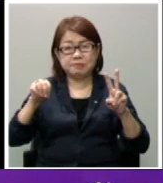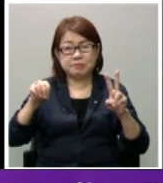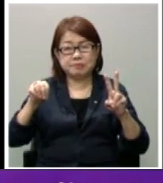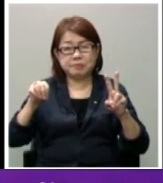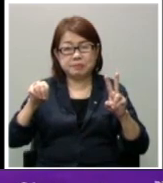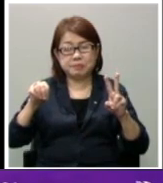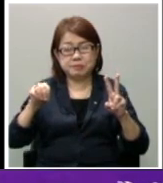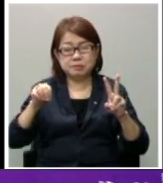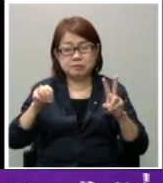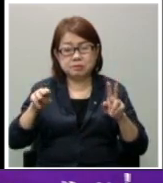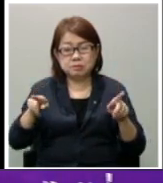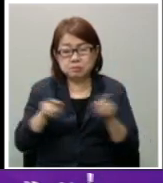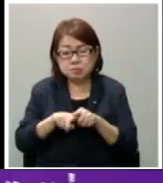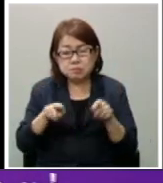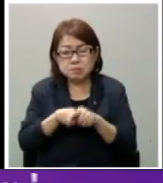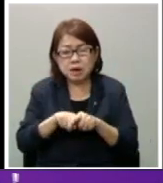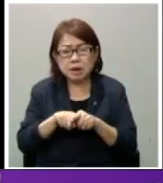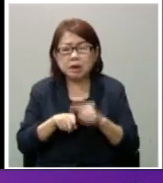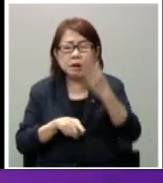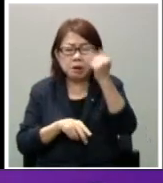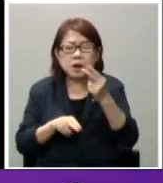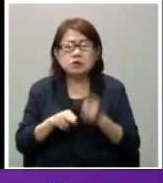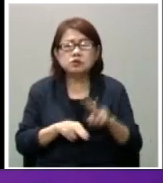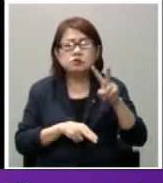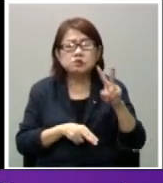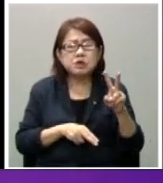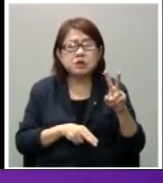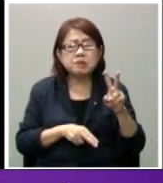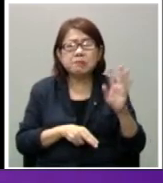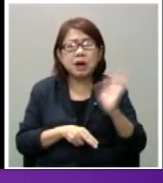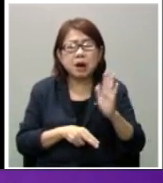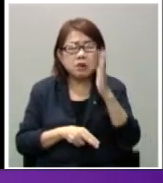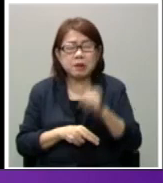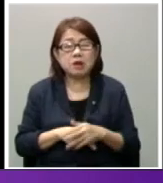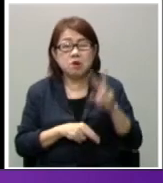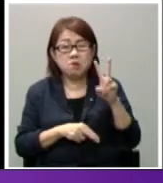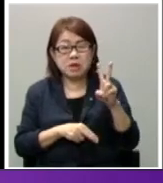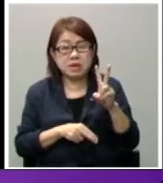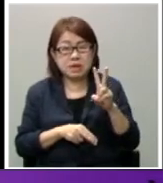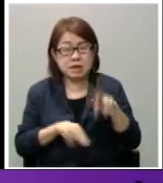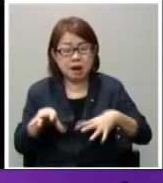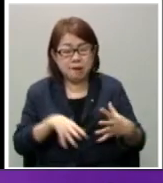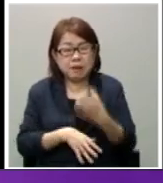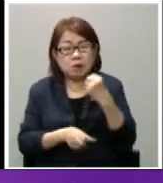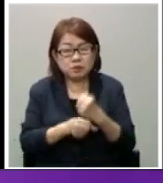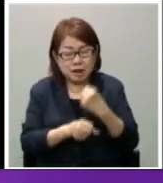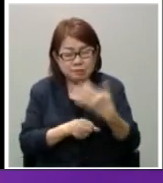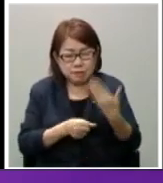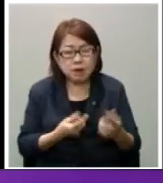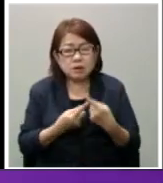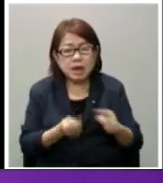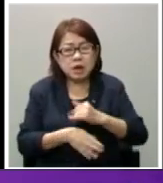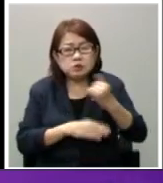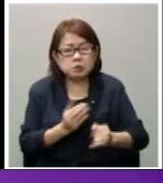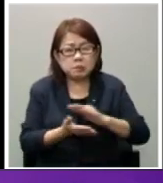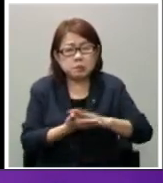ไม่ใช้ V Smart ครับอ้อผมถึงรู้ว่า V Smart นี่งานไม่เรียบร้อยก็เลยต้องแปลงโฉมมาเป็น MSC MSC ก็ไป